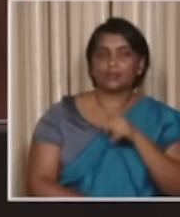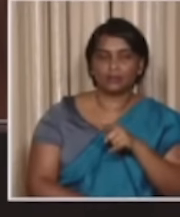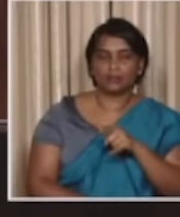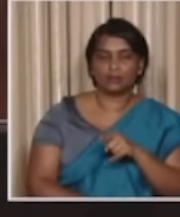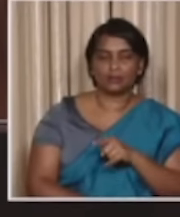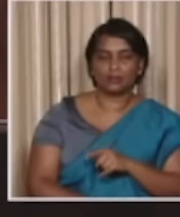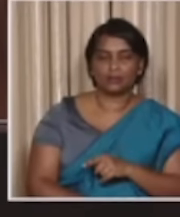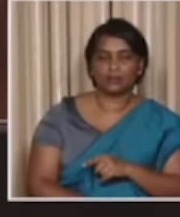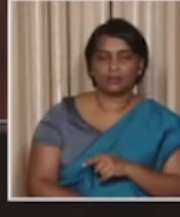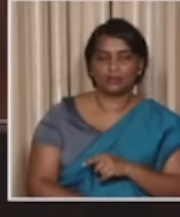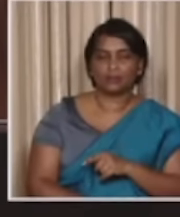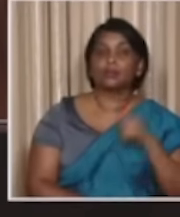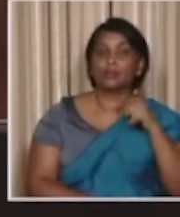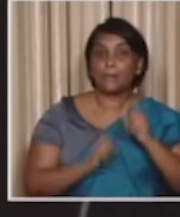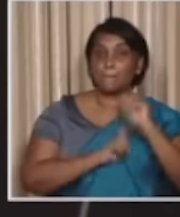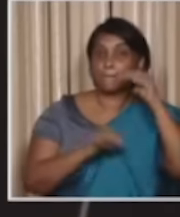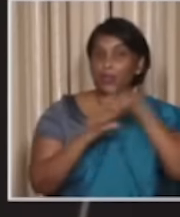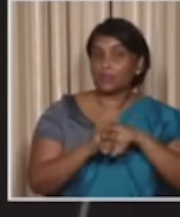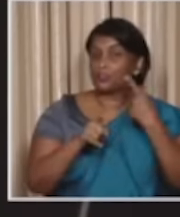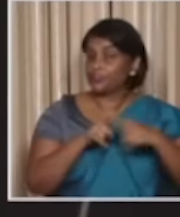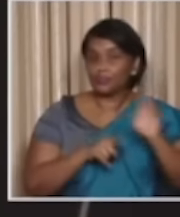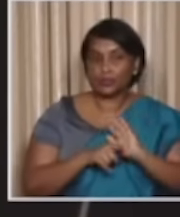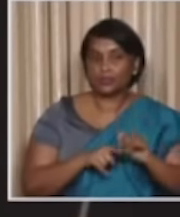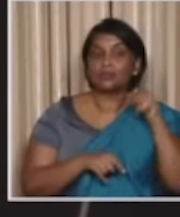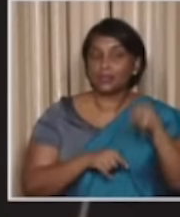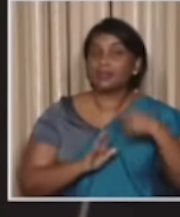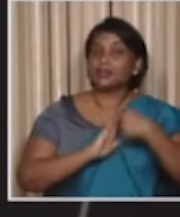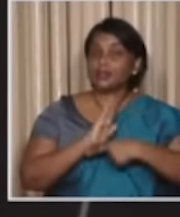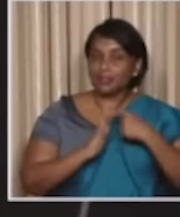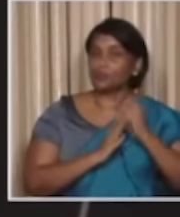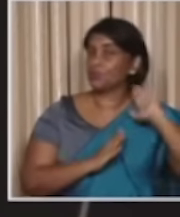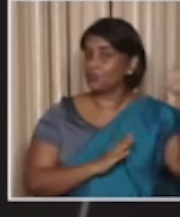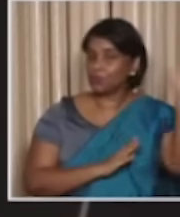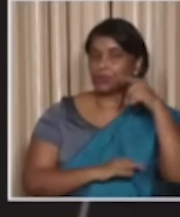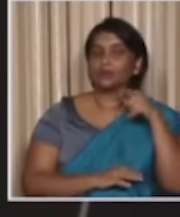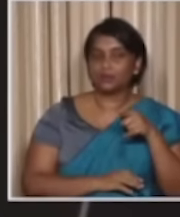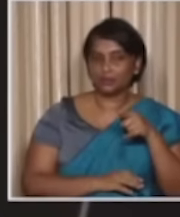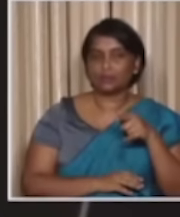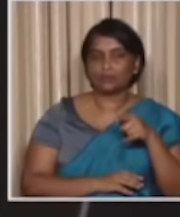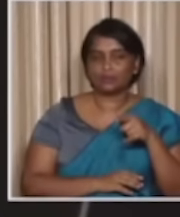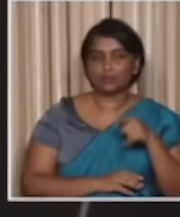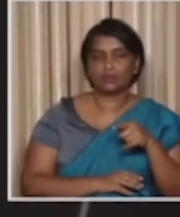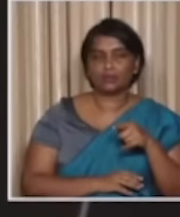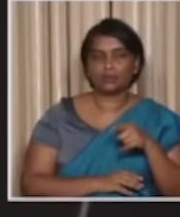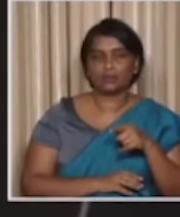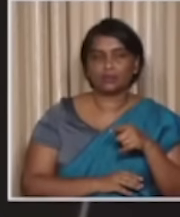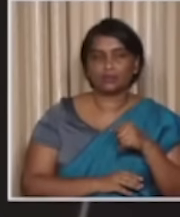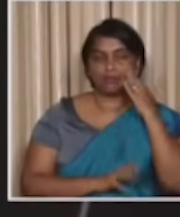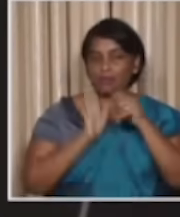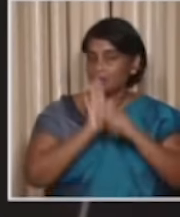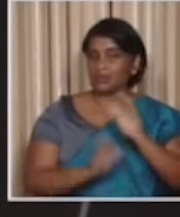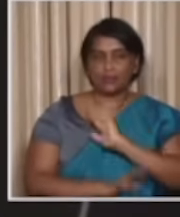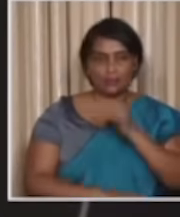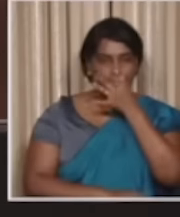තුමේ ඔබතුමා වරප්‍රසාද ප්‍රශ්න ඉදිරිපත් කරන්න මේ පමණක් නෙමෙයි මේ රටේ කිසිම තැනක ගරු මන්ත්‍රී තුමිය මම ඉඩ දෙන්නේ නැහැ